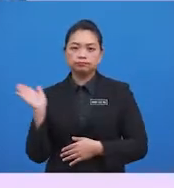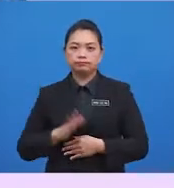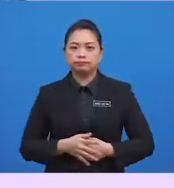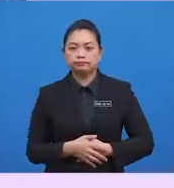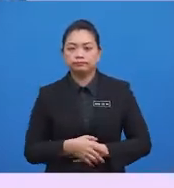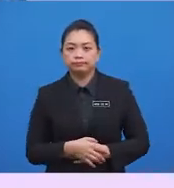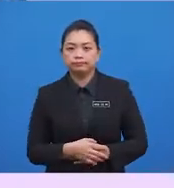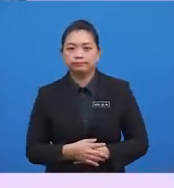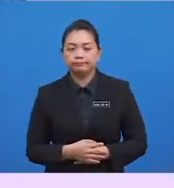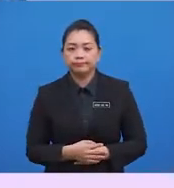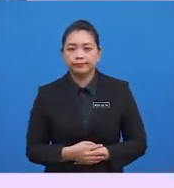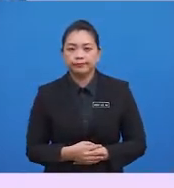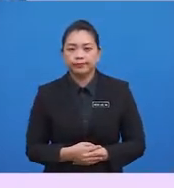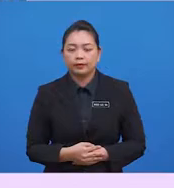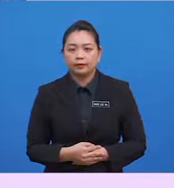murid-murid?